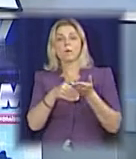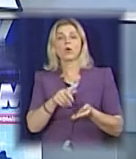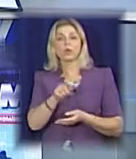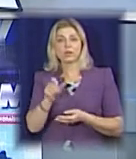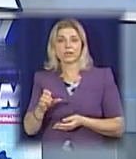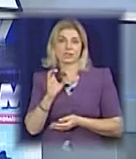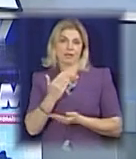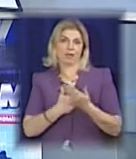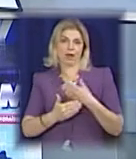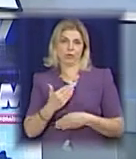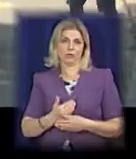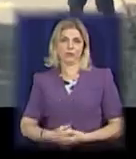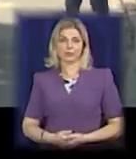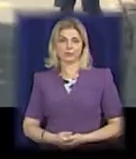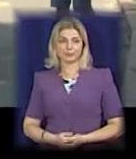з інвалідністю.